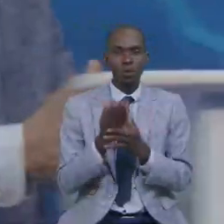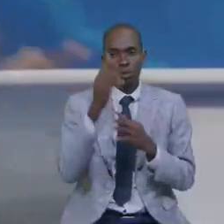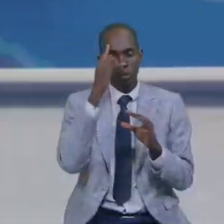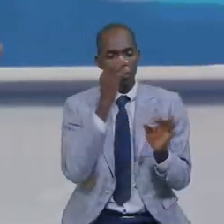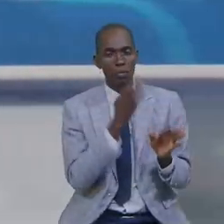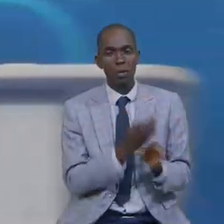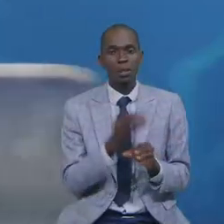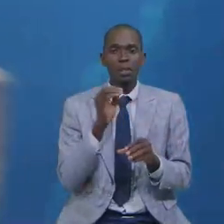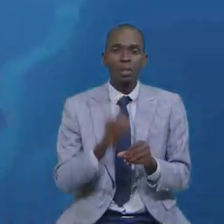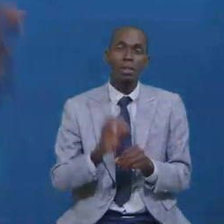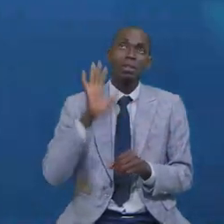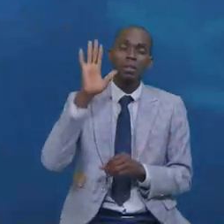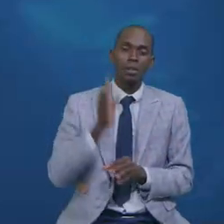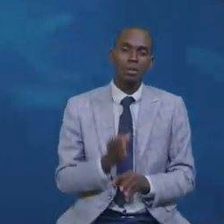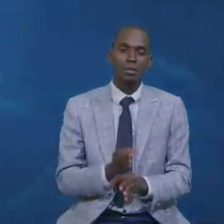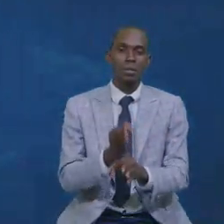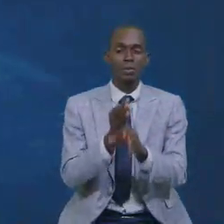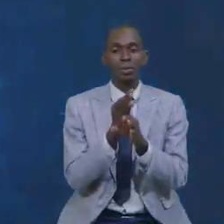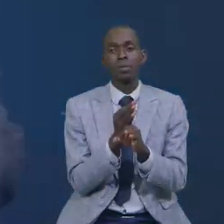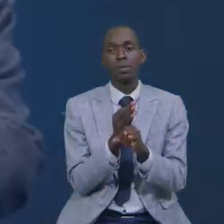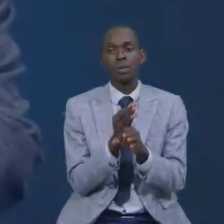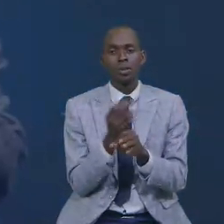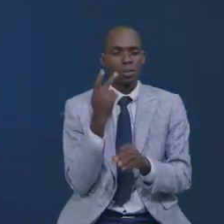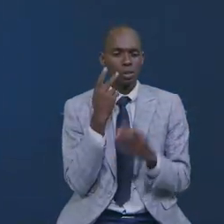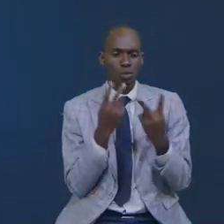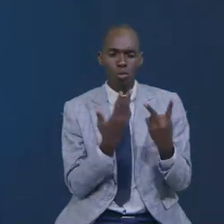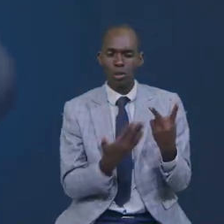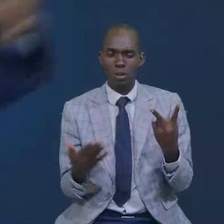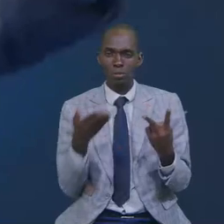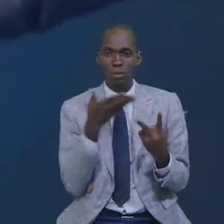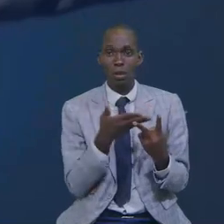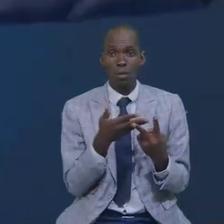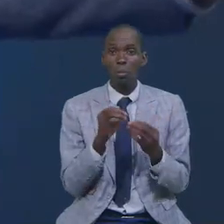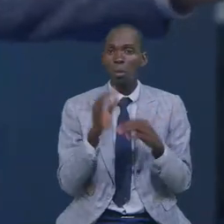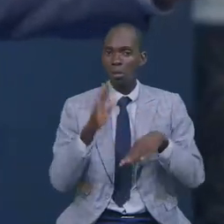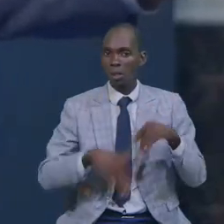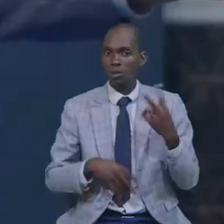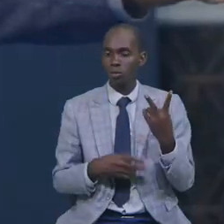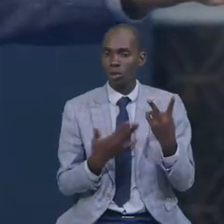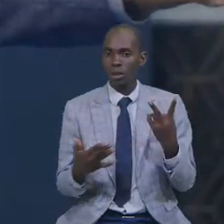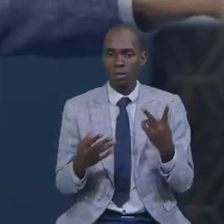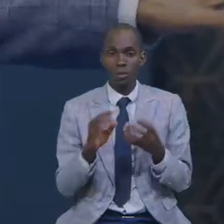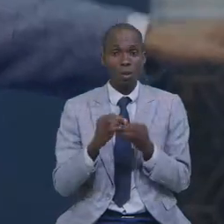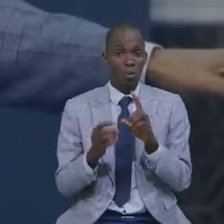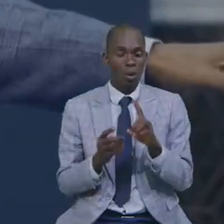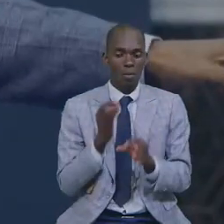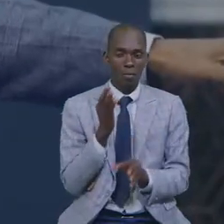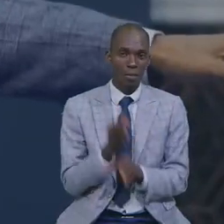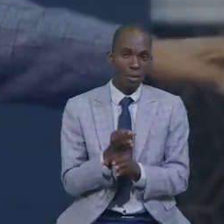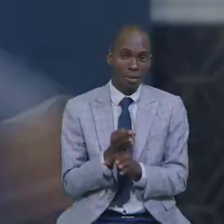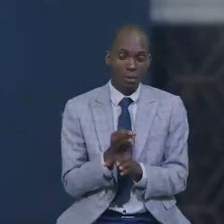plénitude par la foi en sa fidélité vous voyez deux choses là il y a même plus de deux choses la